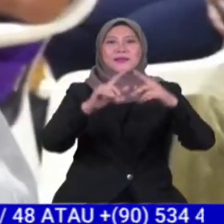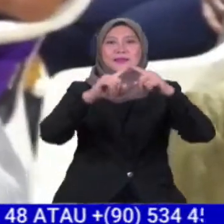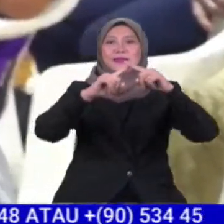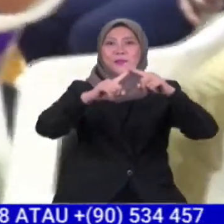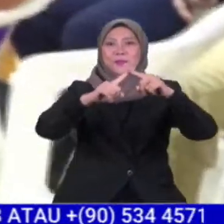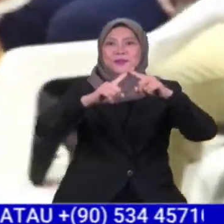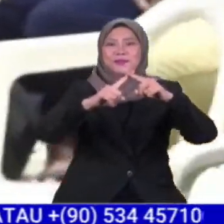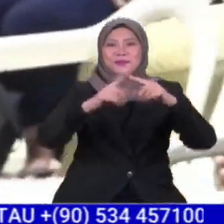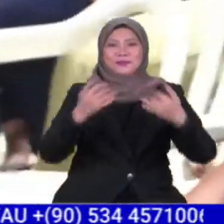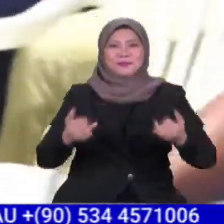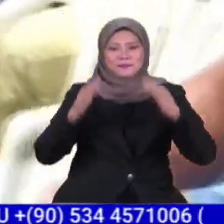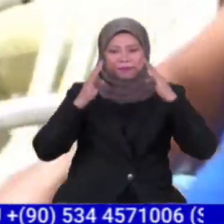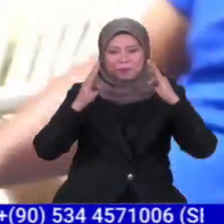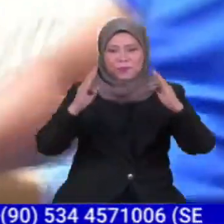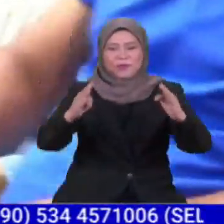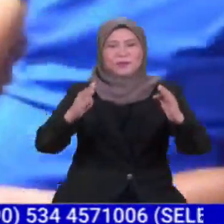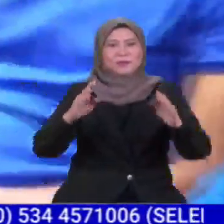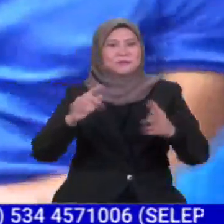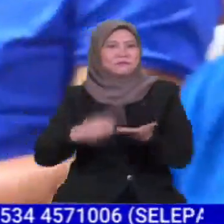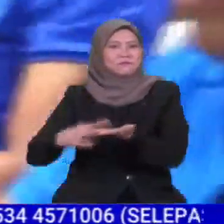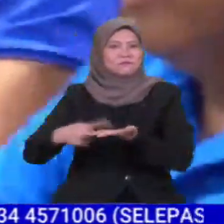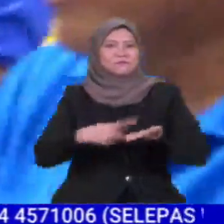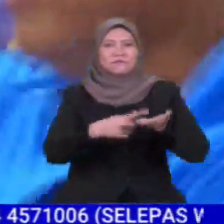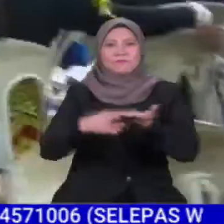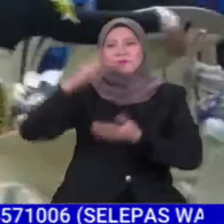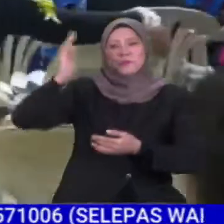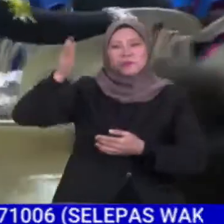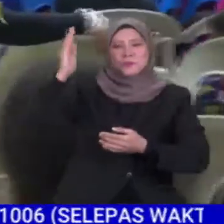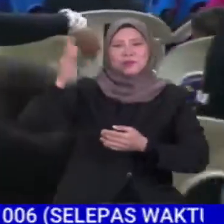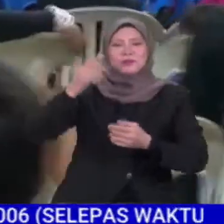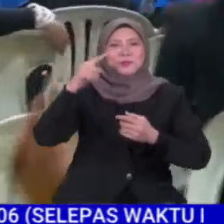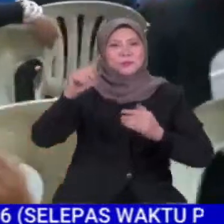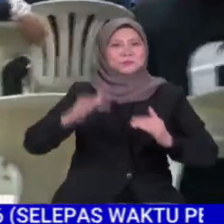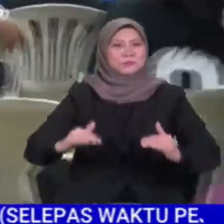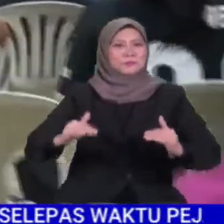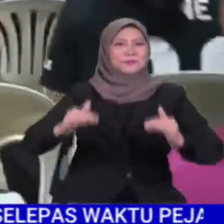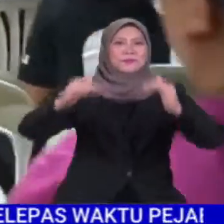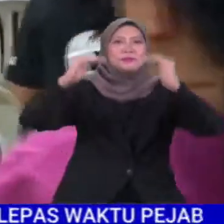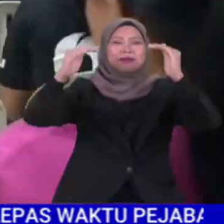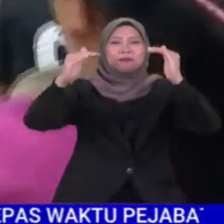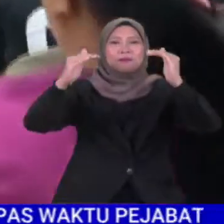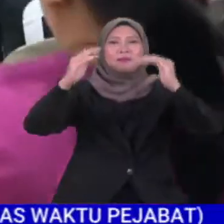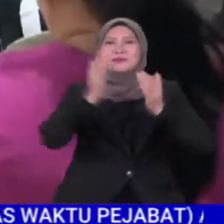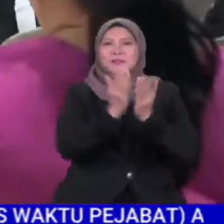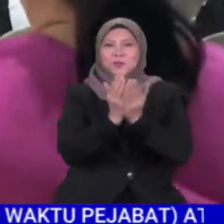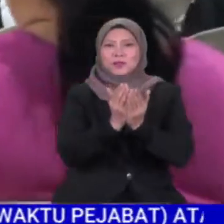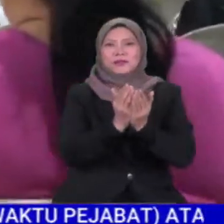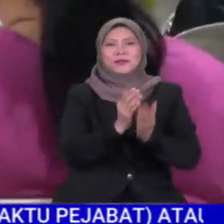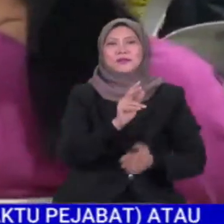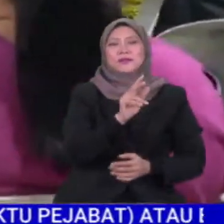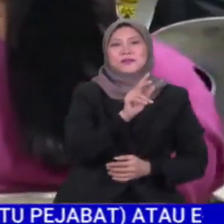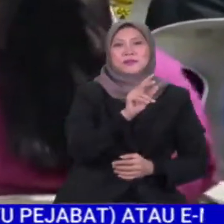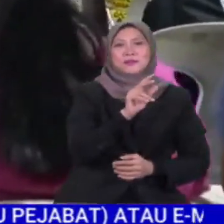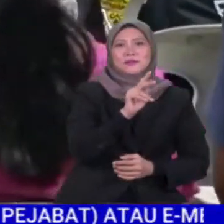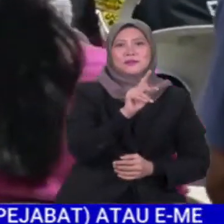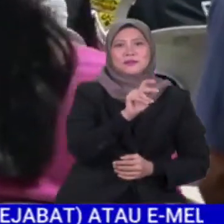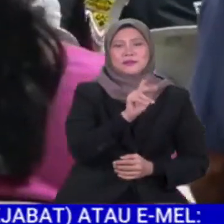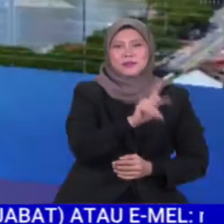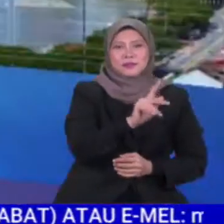Bedian yang memfokuskan tentang naik taraf SK Long Bedian daripada K9 ke K11.